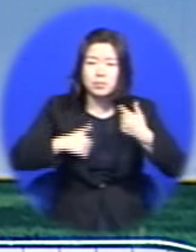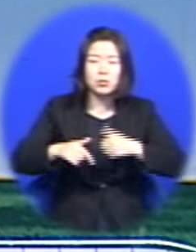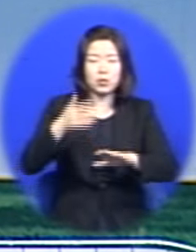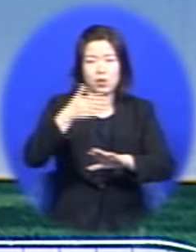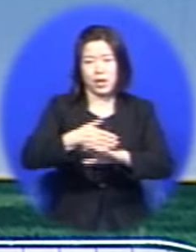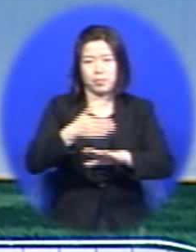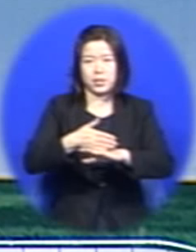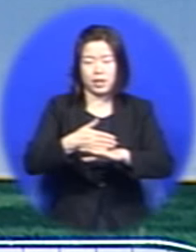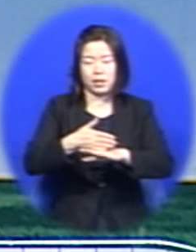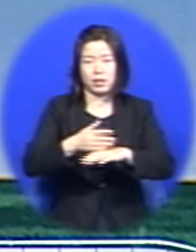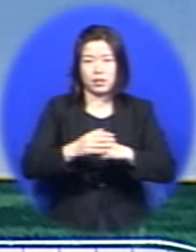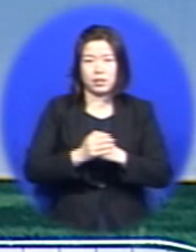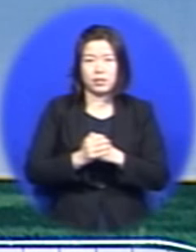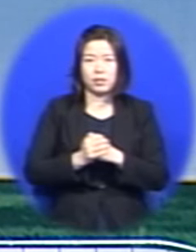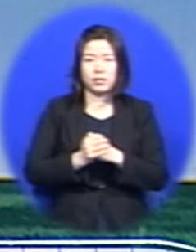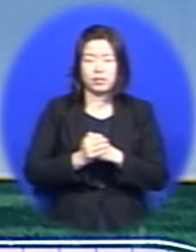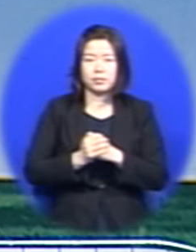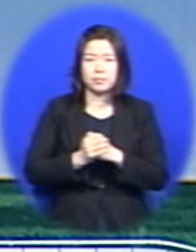감사예요.